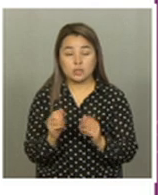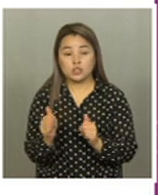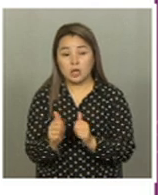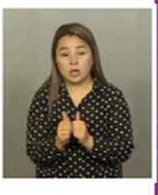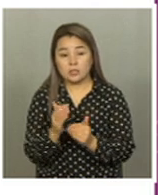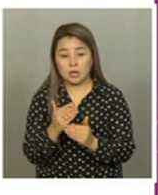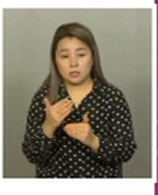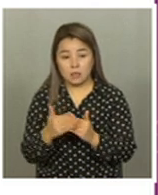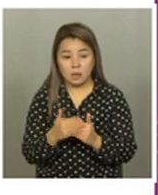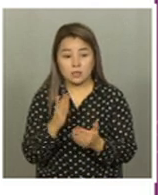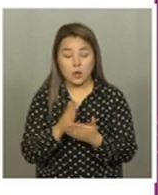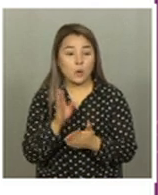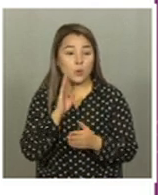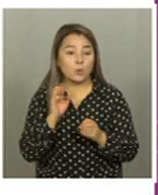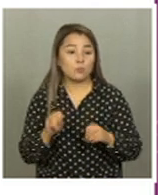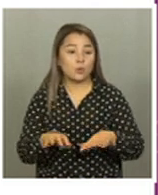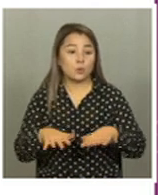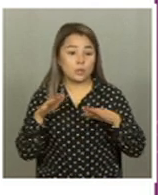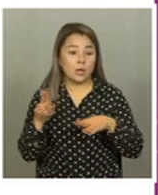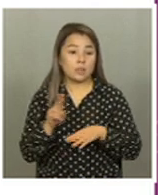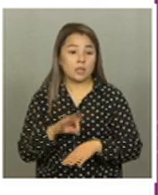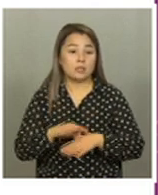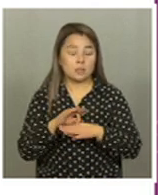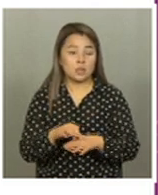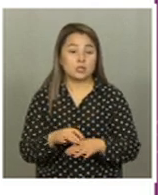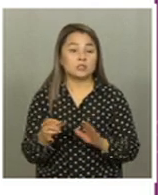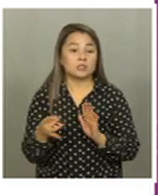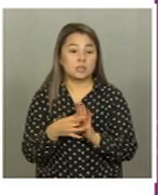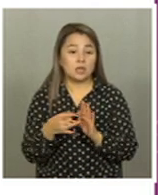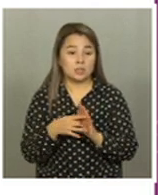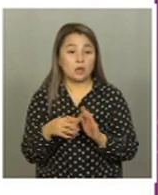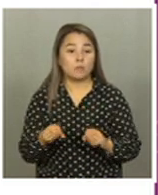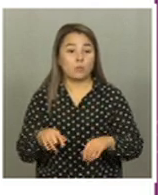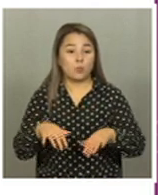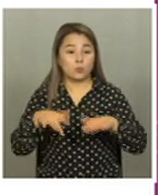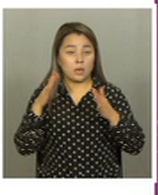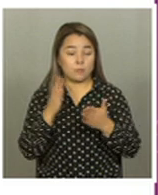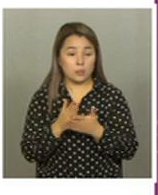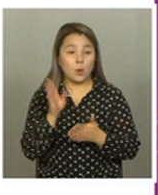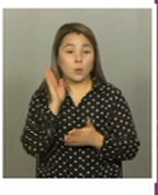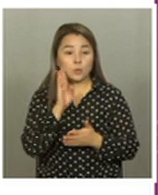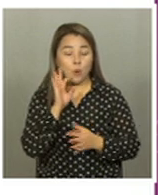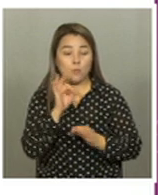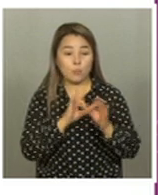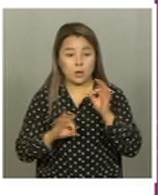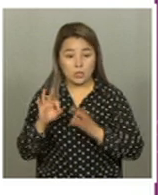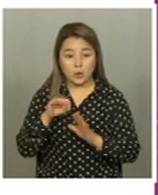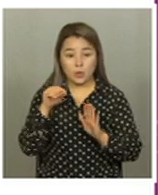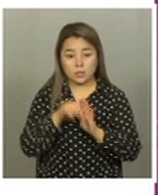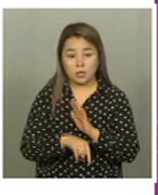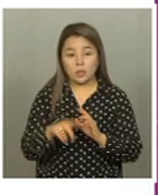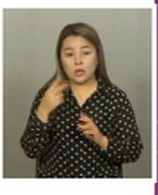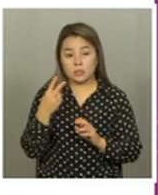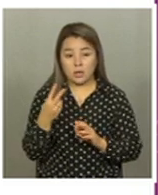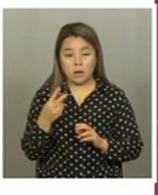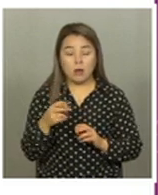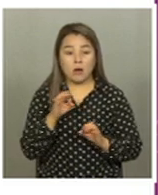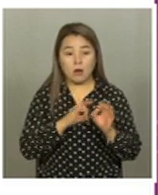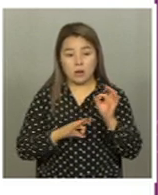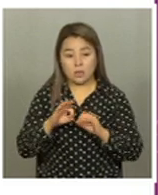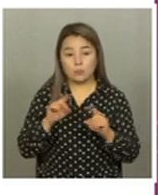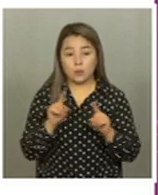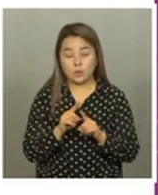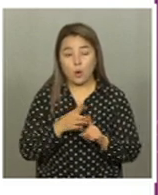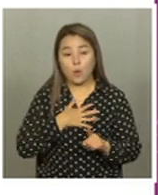түзілген су булары әсерінен шынының беті буланады. Су молекуласы сутектің екі атомына және оттектің